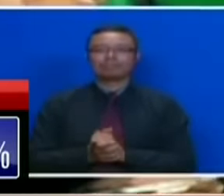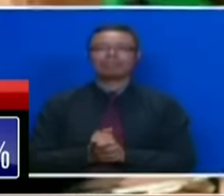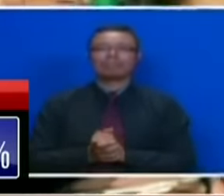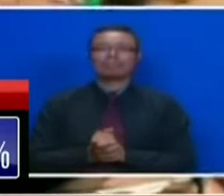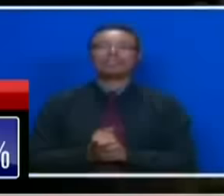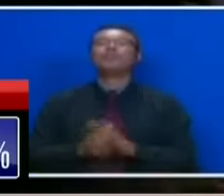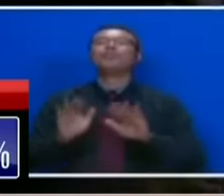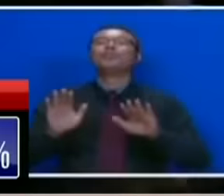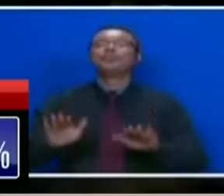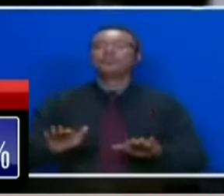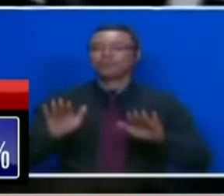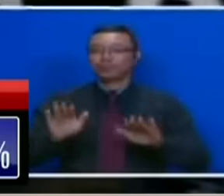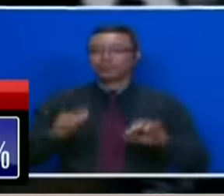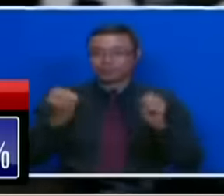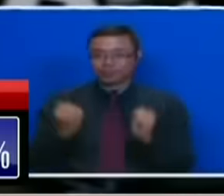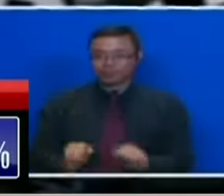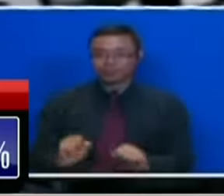Kita duduk lagi.